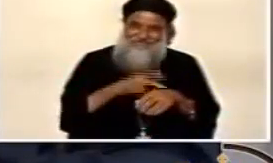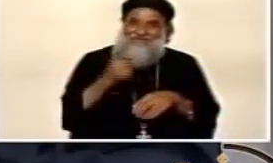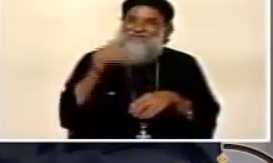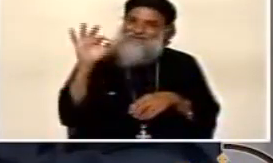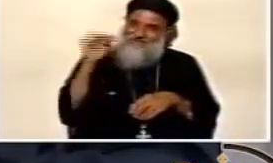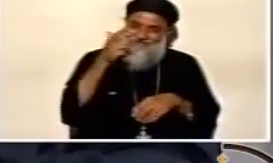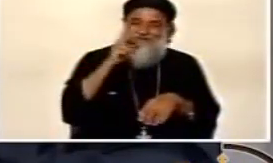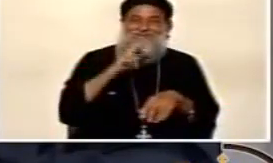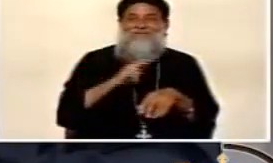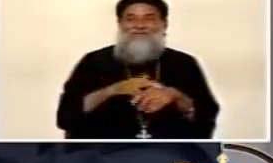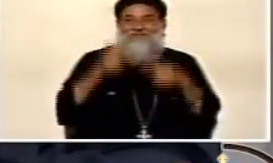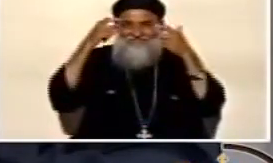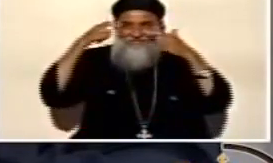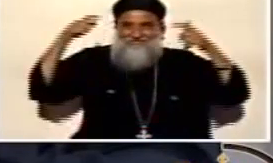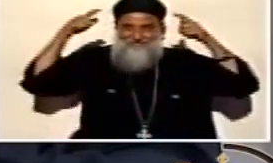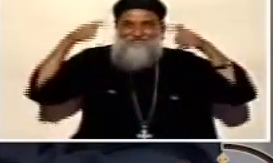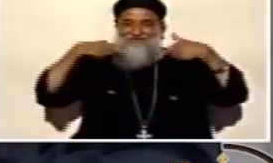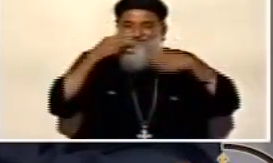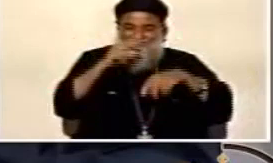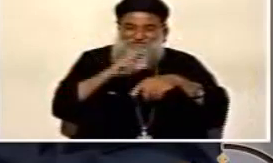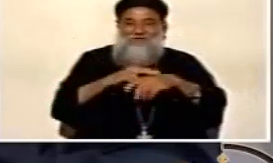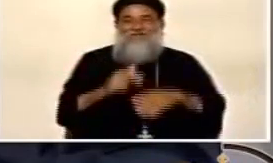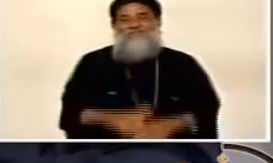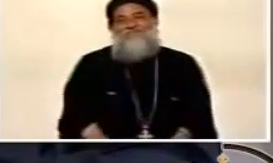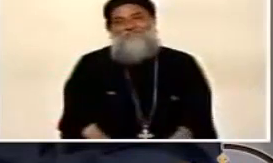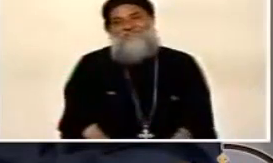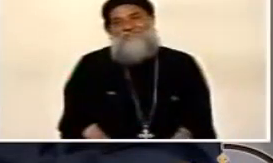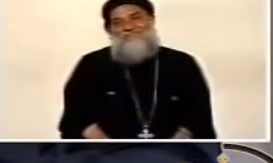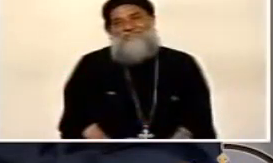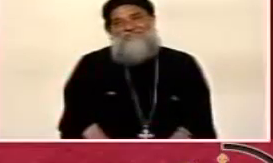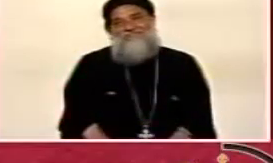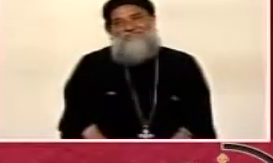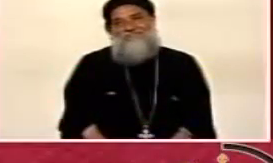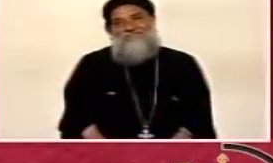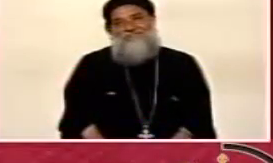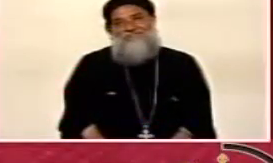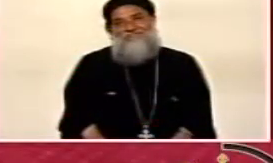ونرجع مرة تانية مع سيدنا نيافة الحبر الجليل أنبا بنيامين. تفضلوا.